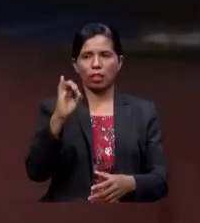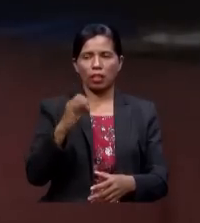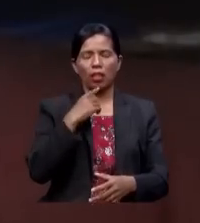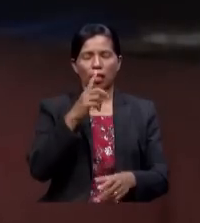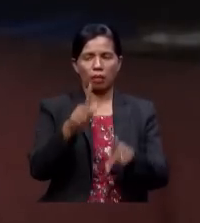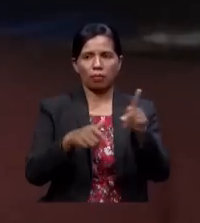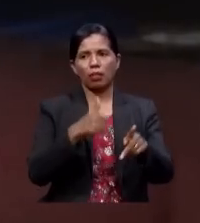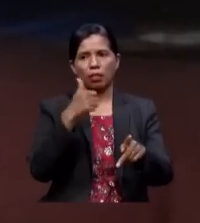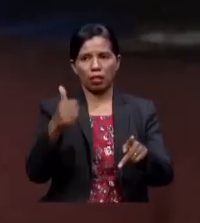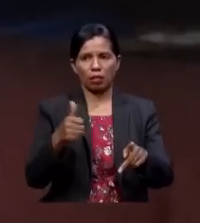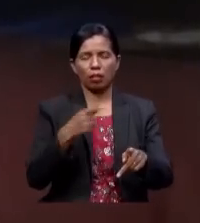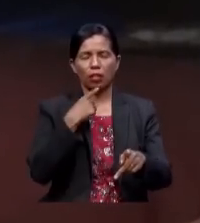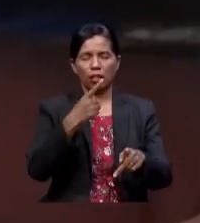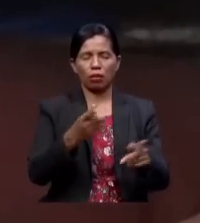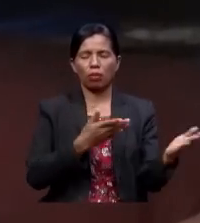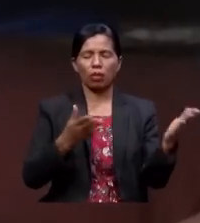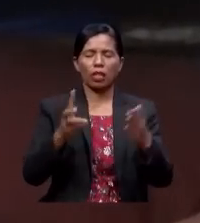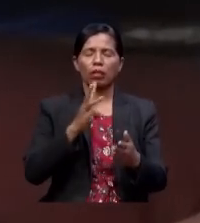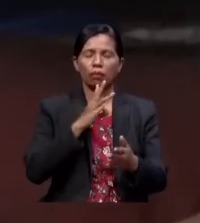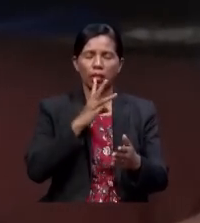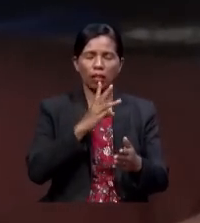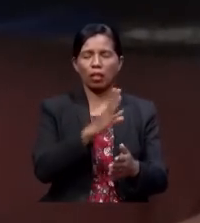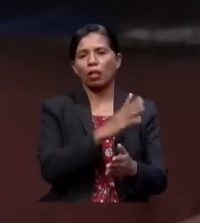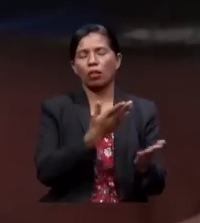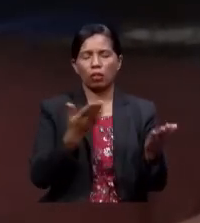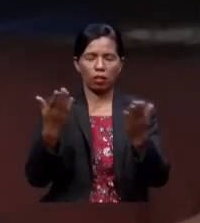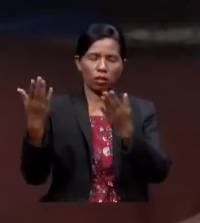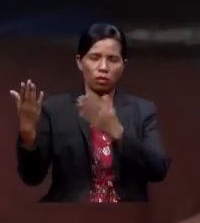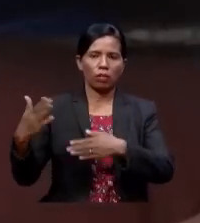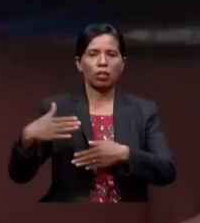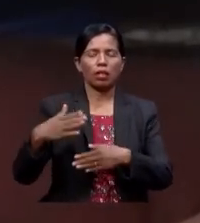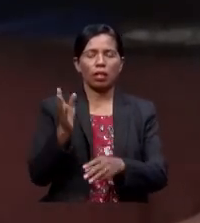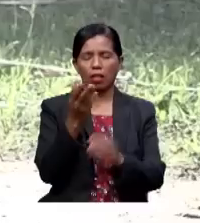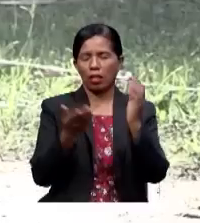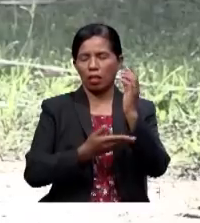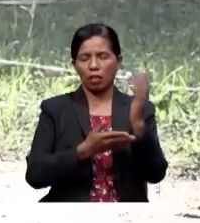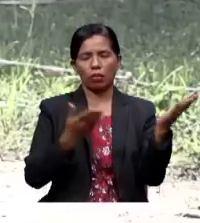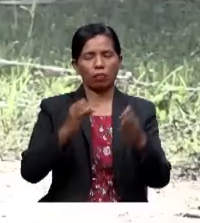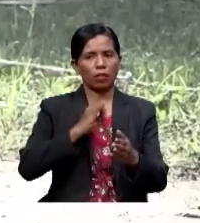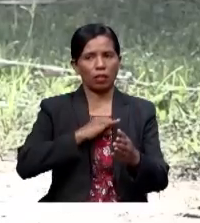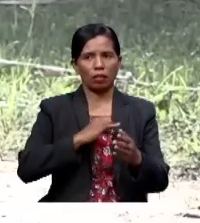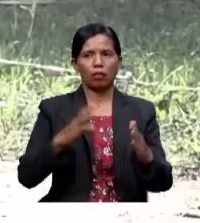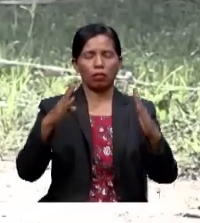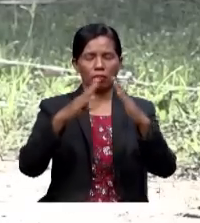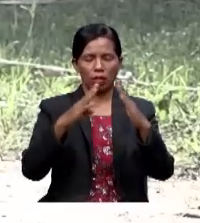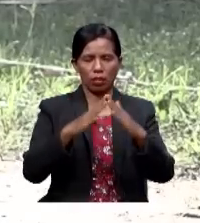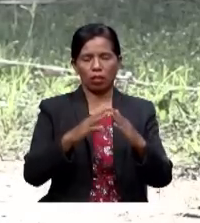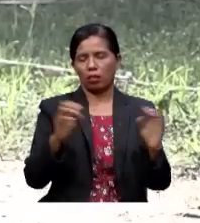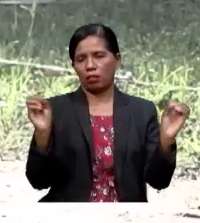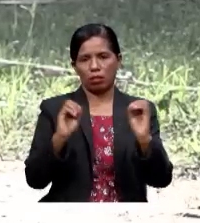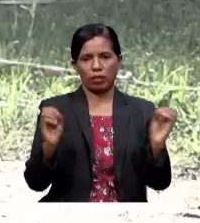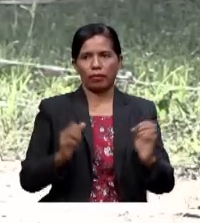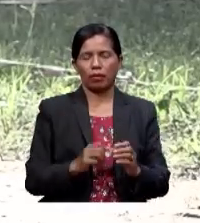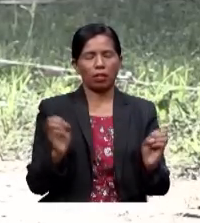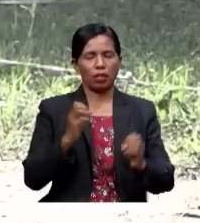ka ai da ka mai hau. Pata si be ikana ini da guru ida mai hau la iha hoto. Umane asinta di uma.